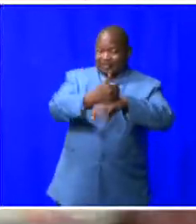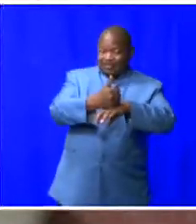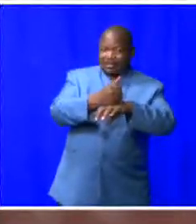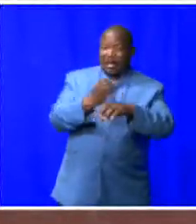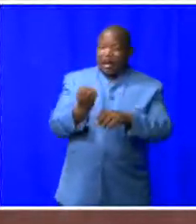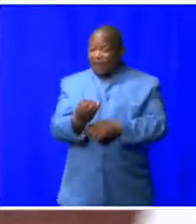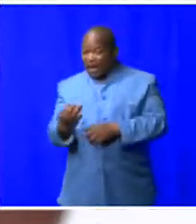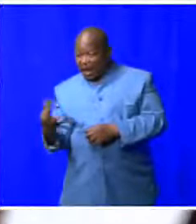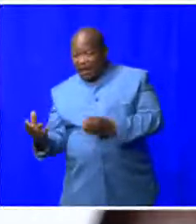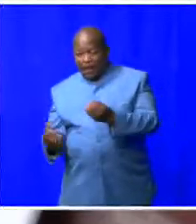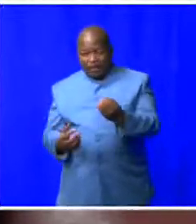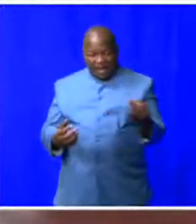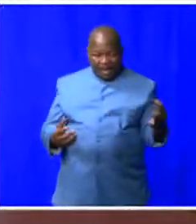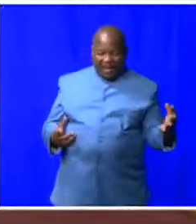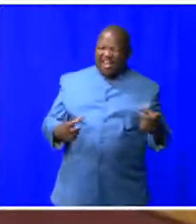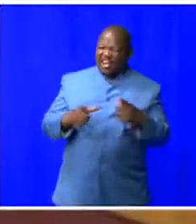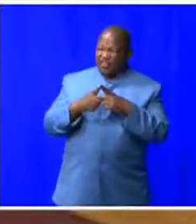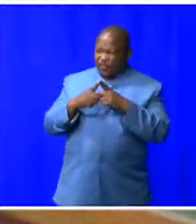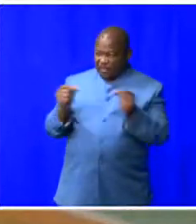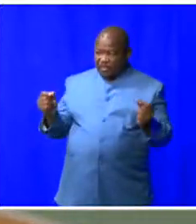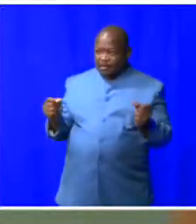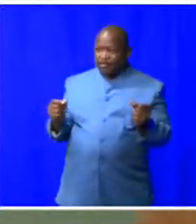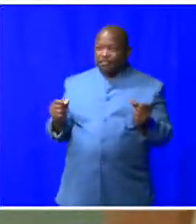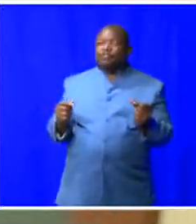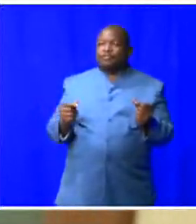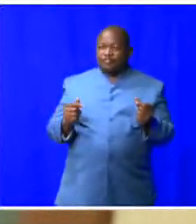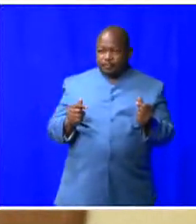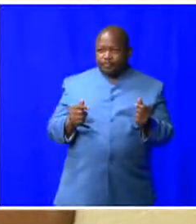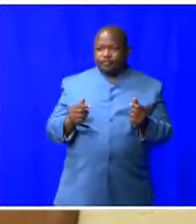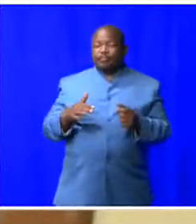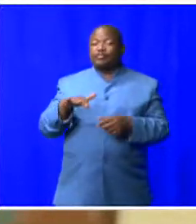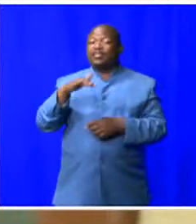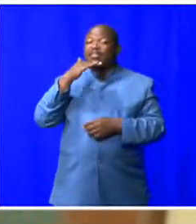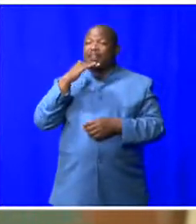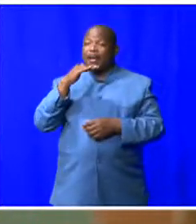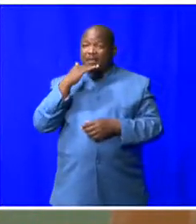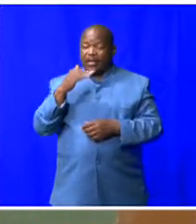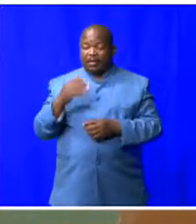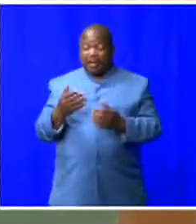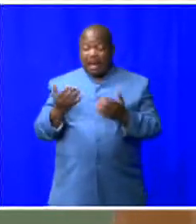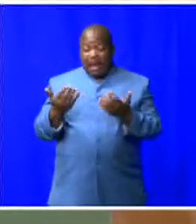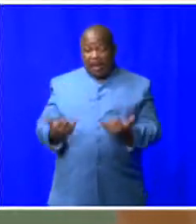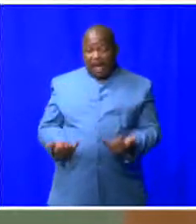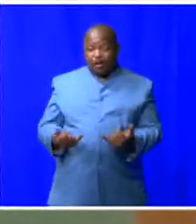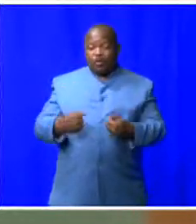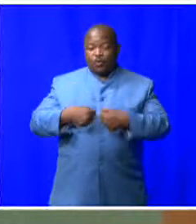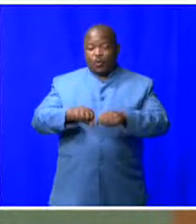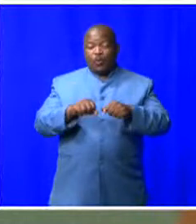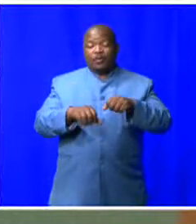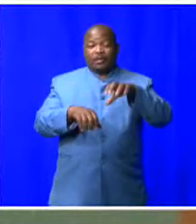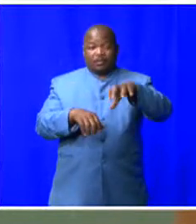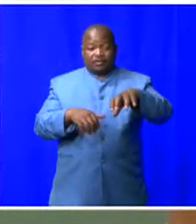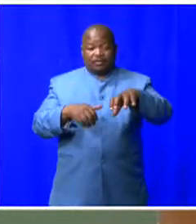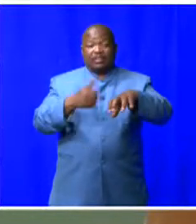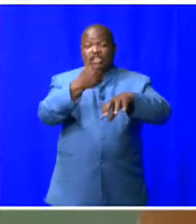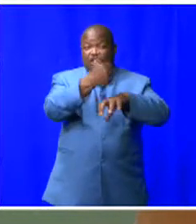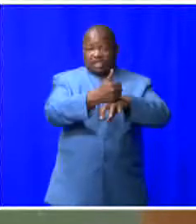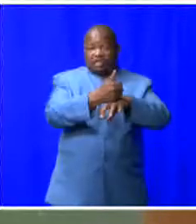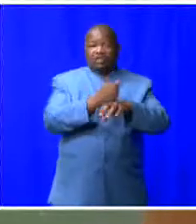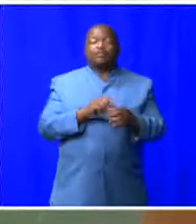athini lamavoti lasatholakele kwanyalo siyabona ukuthi kuso sigaba senvuna yenkundla kunandwandwe sikelela lothole emavoti